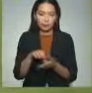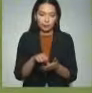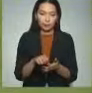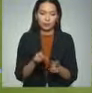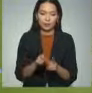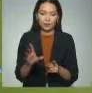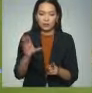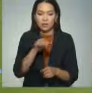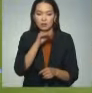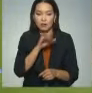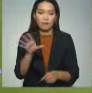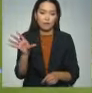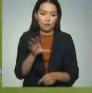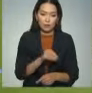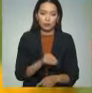всем.